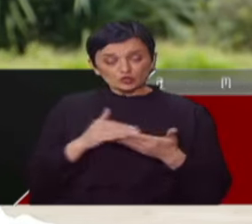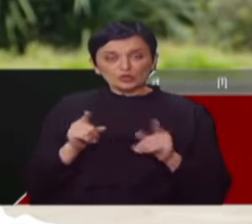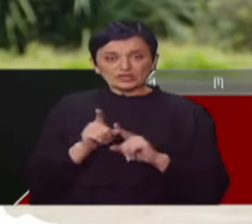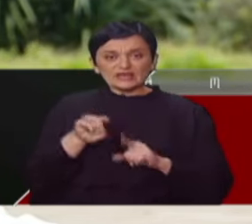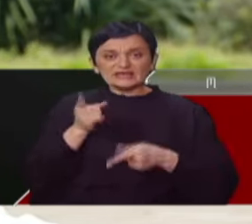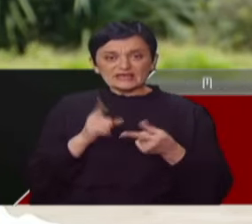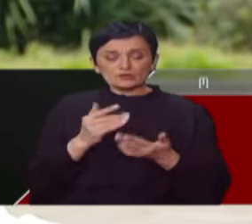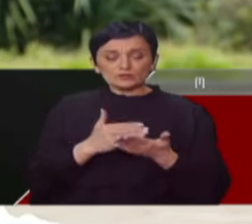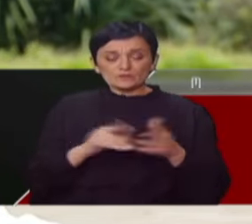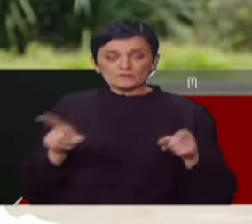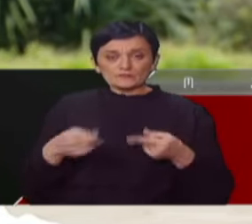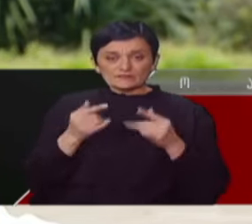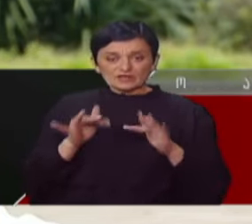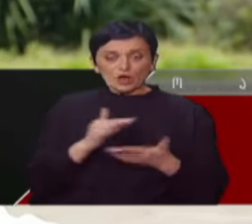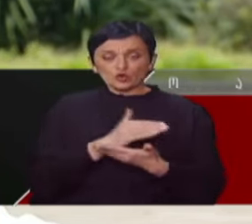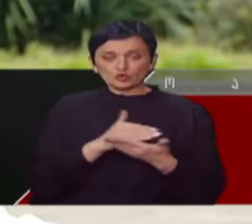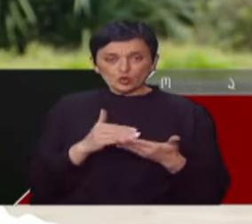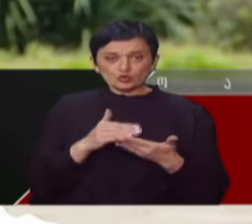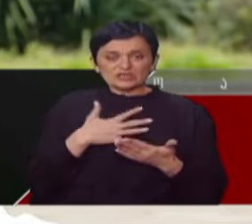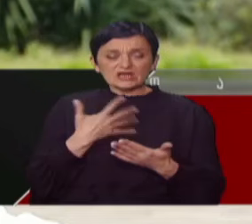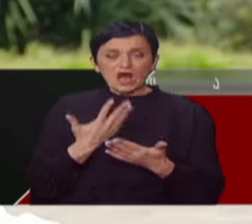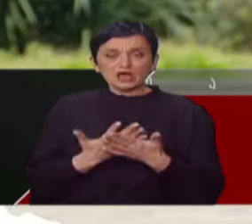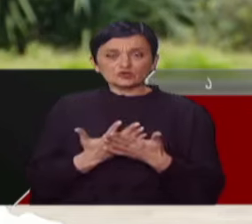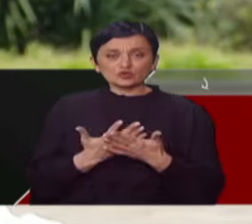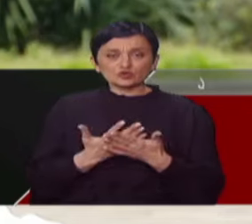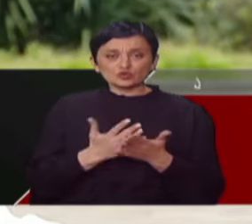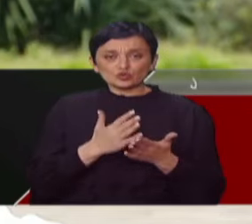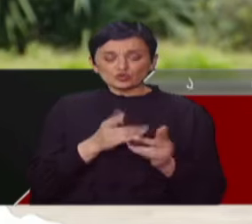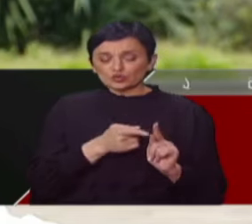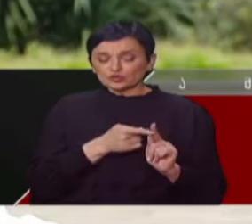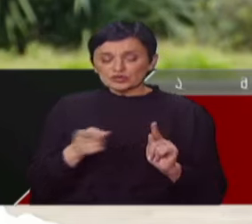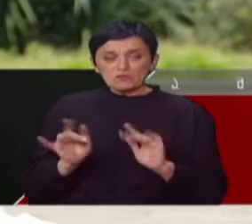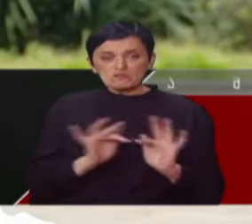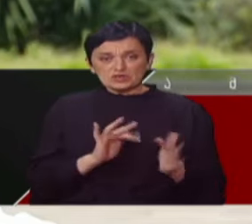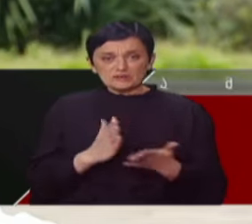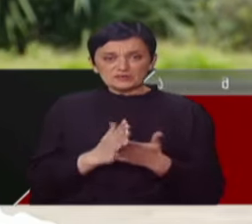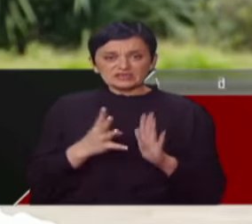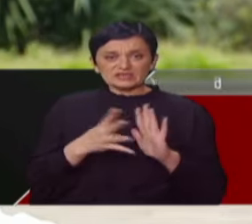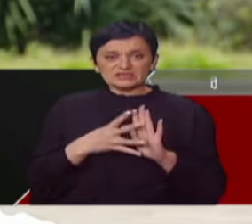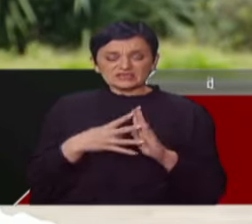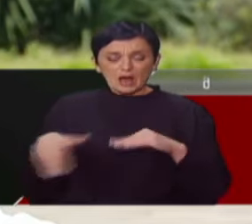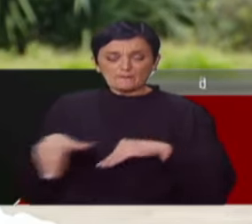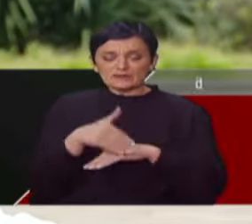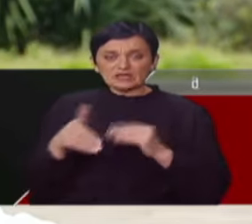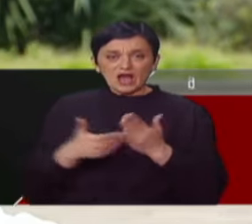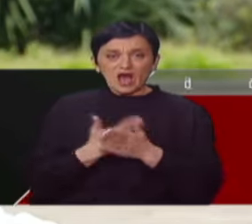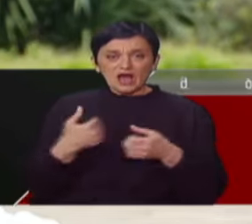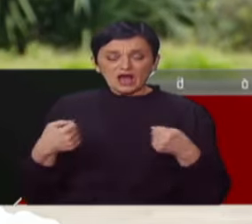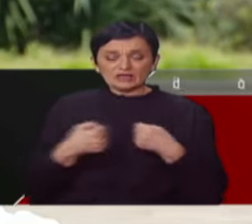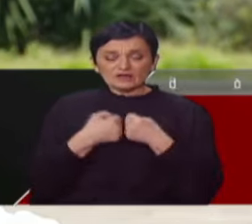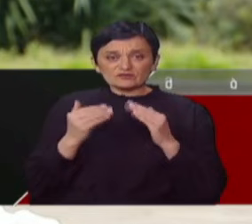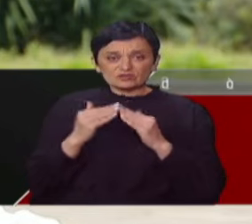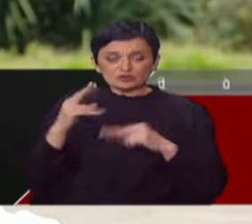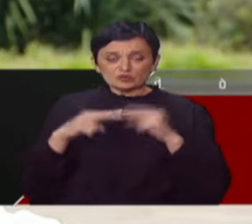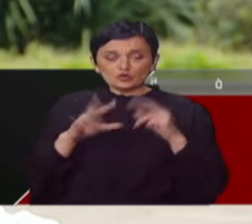realuri programis ganxortselebis donezets aktiv fazashi gvaqs mimdinareobs Sami samarce, ahali avariul sahlebis pșenilobas,